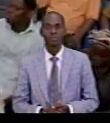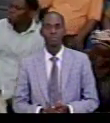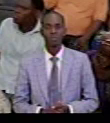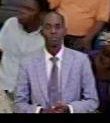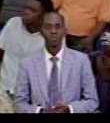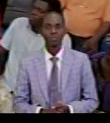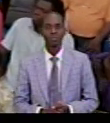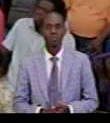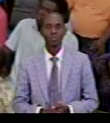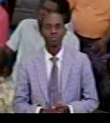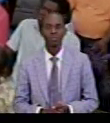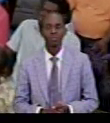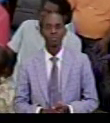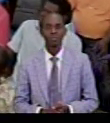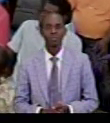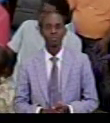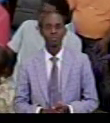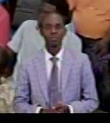depuis le jeudi